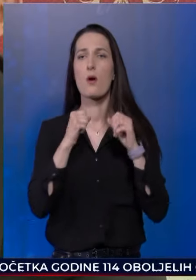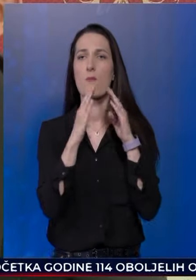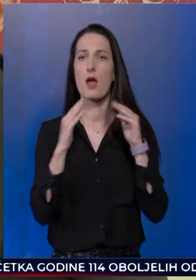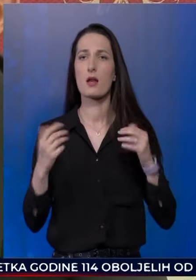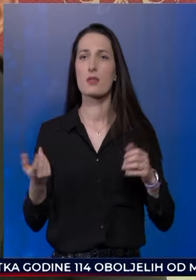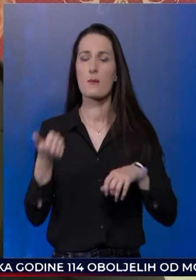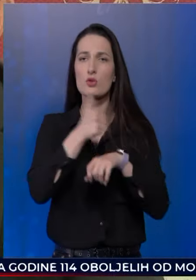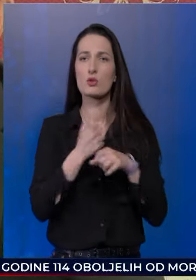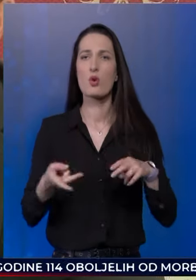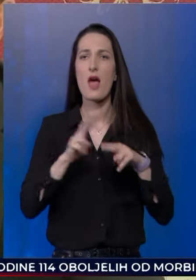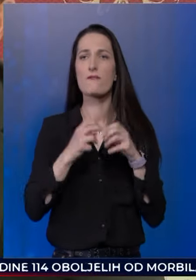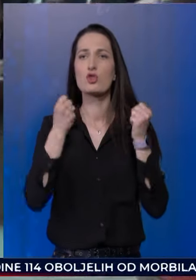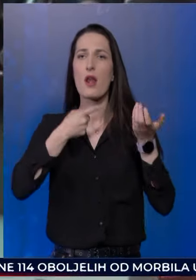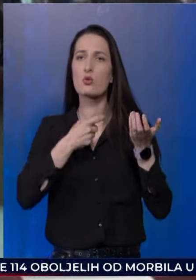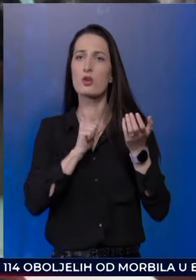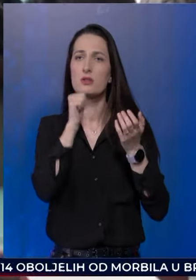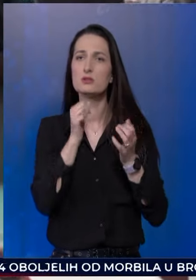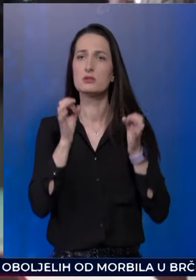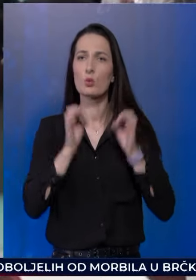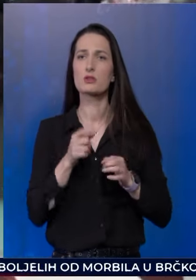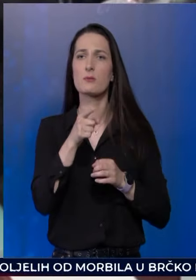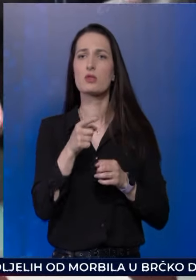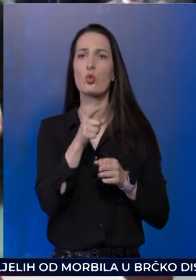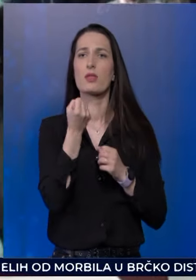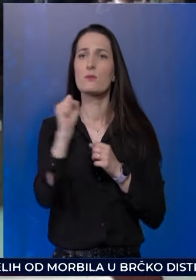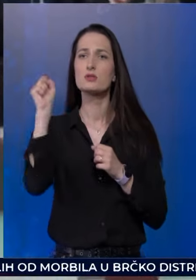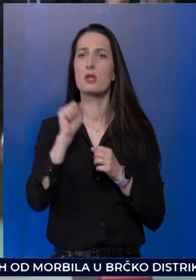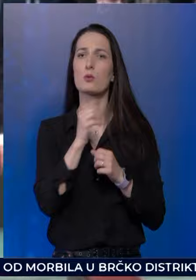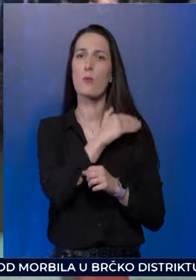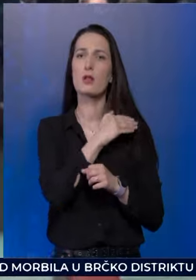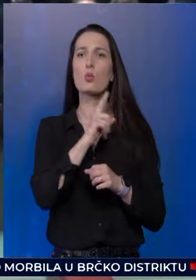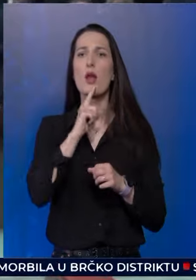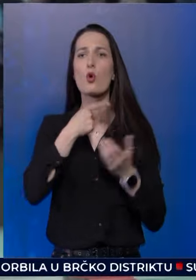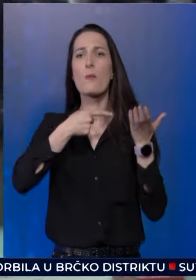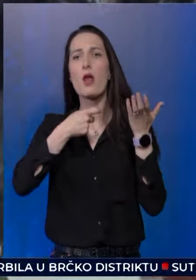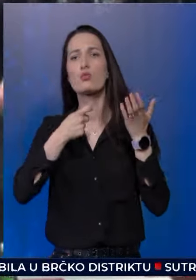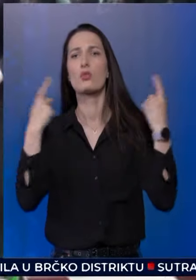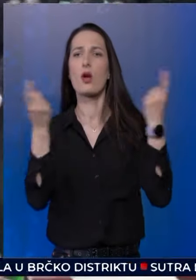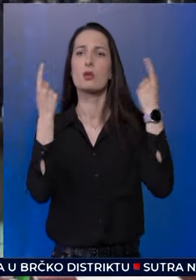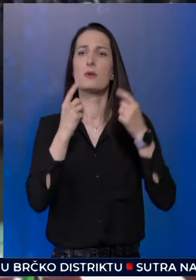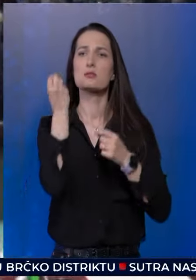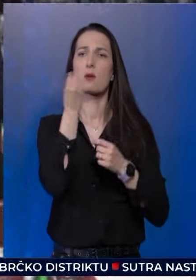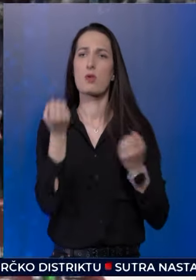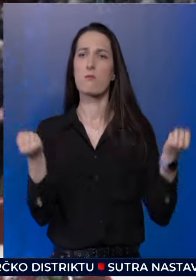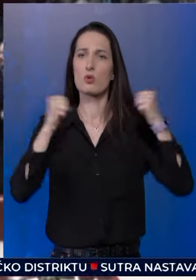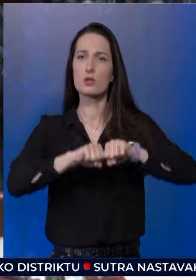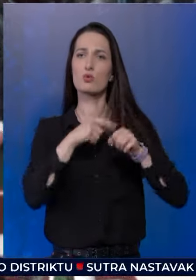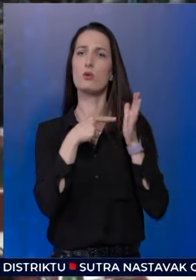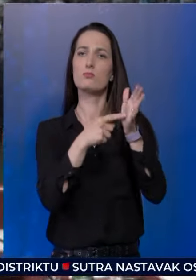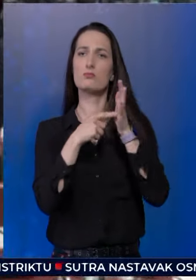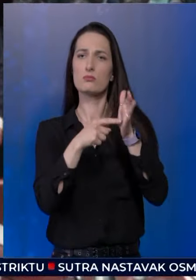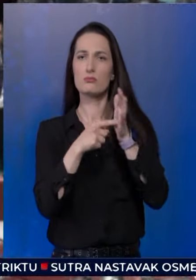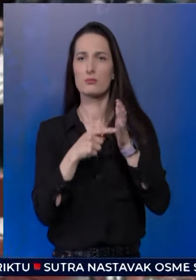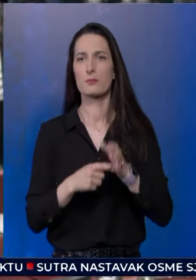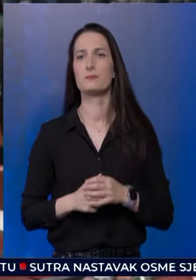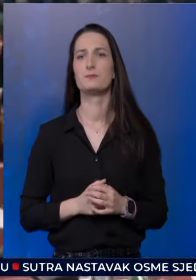jeste nezavisna Republika Srpska. Svesrpski sabor je odraz teške političke situacije za SNS i jasnog pada brojki, kaže Bojan